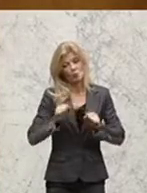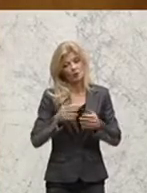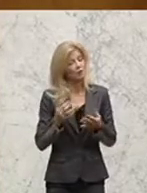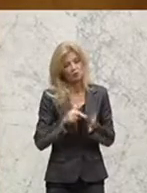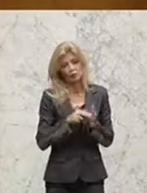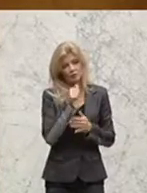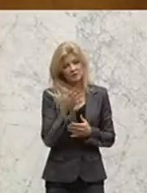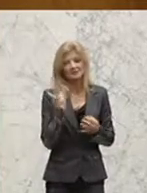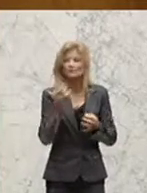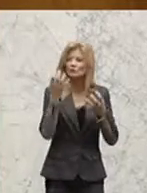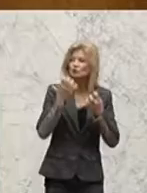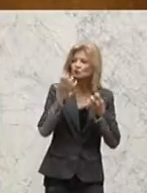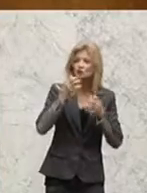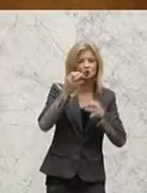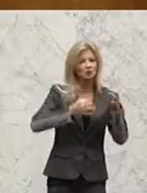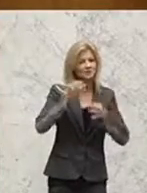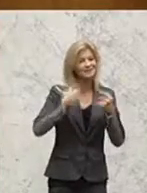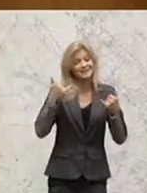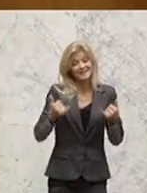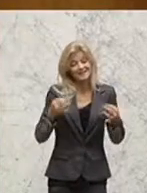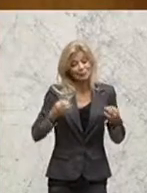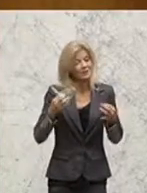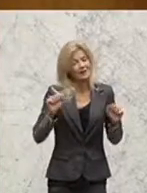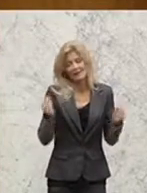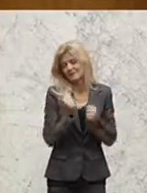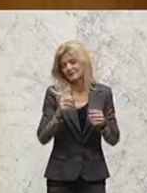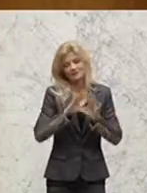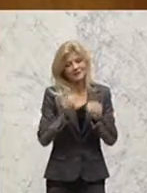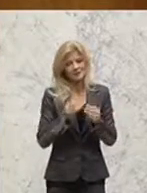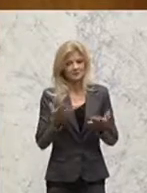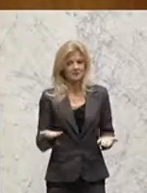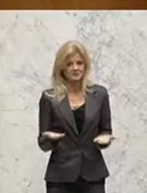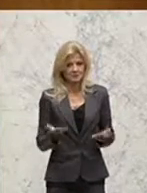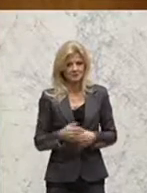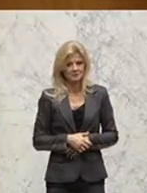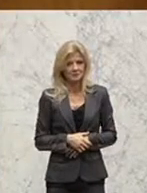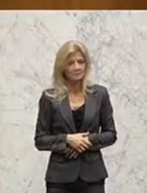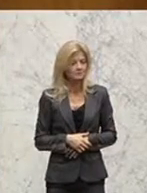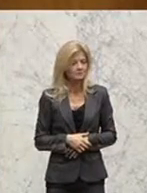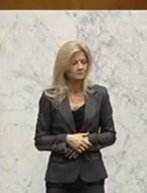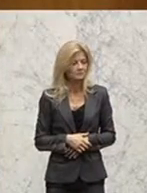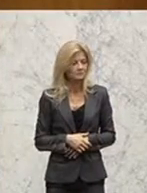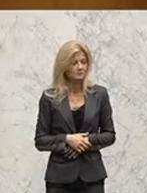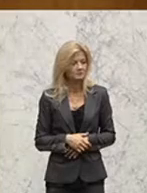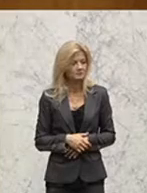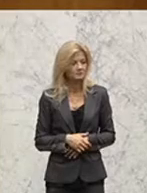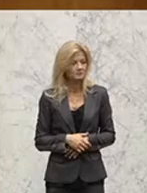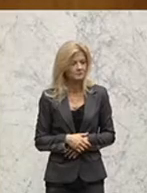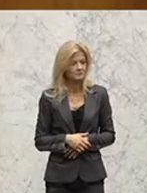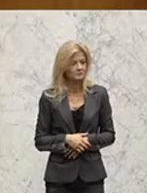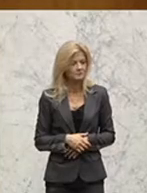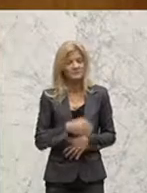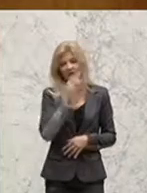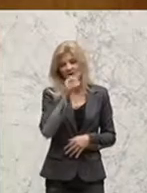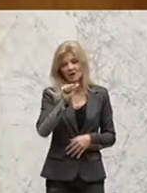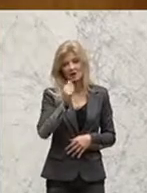liegen derzeit zum jetzigen Zeitpunkt leider noch nicht vor. Frage 21 geht es um